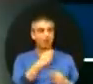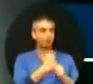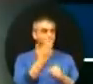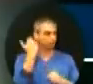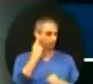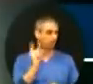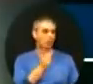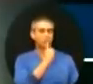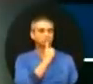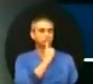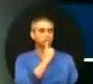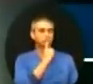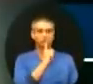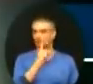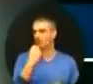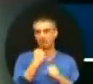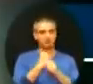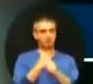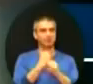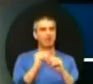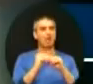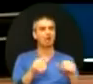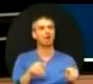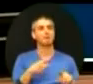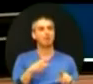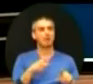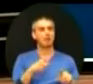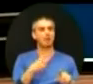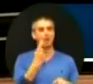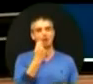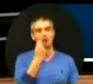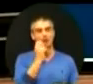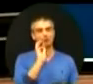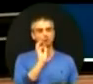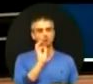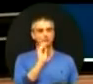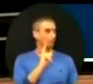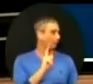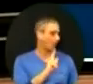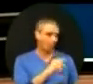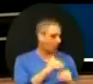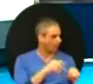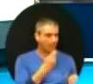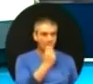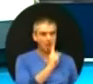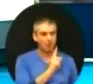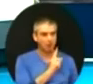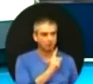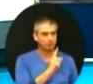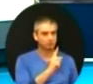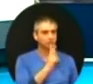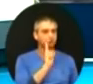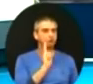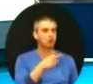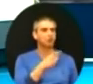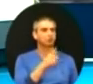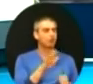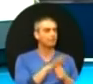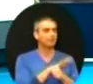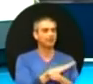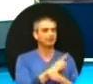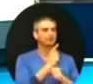וכולם שתקו. לא, עשתה את זה בהגבלת העלות של... לא בהגבלת העלות. יש